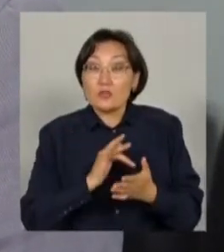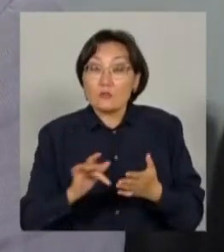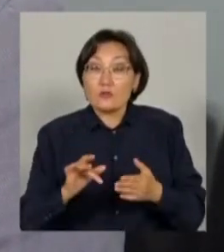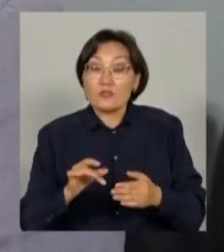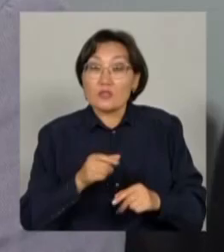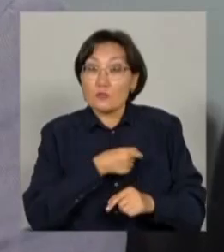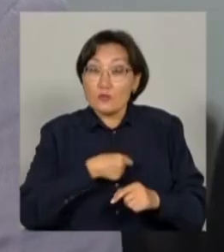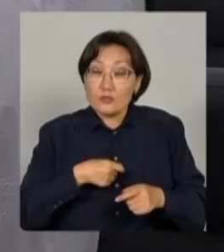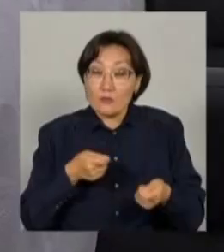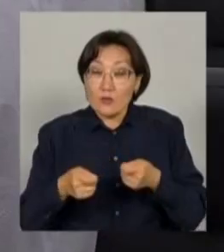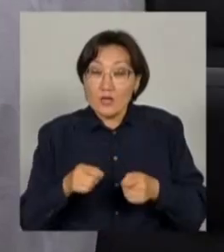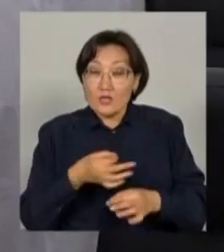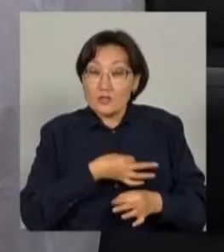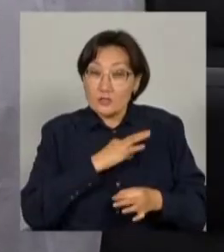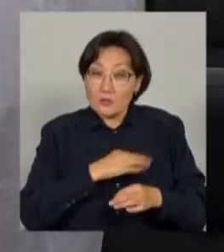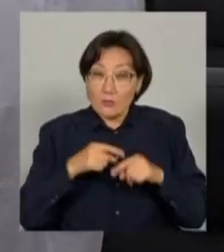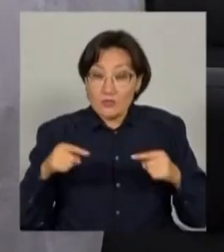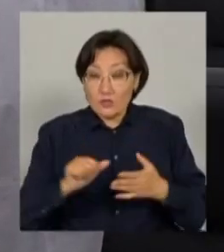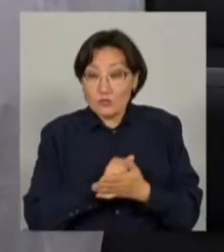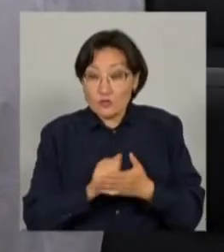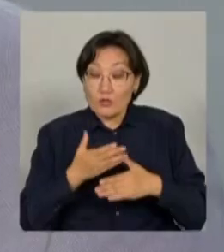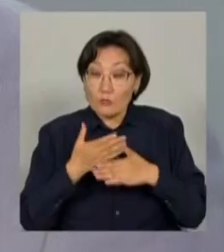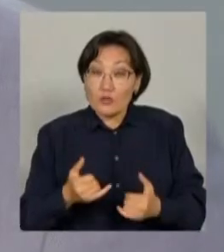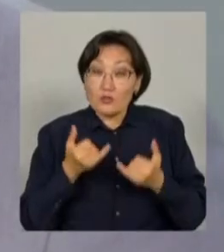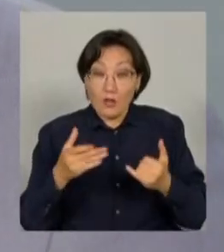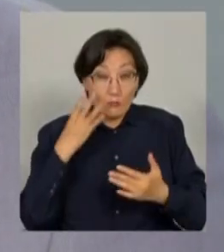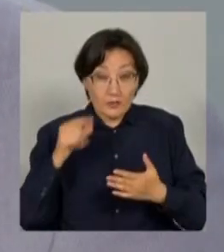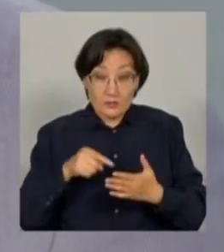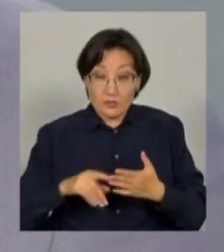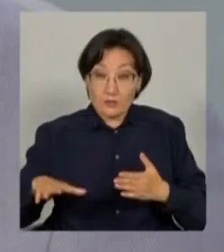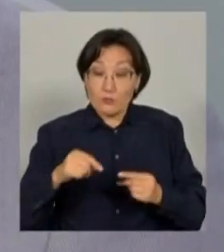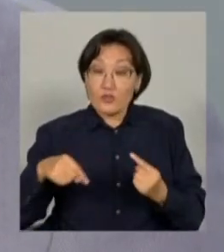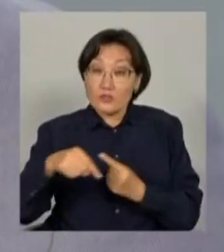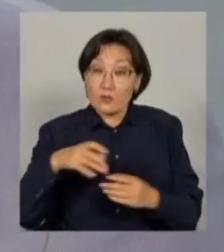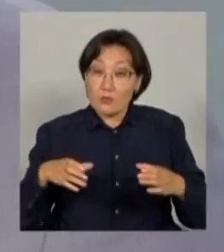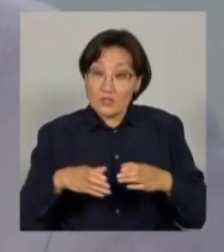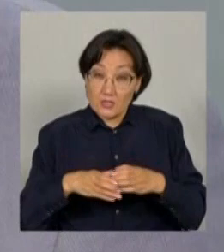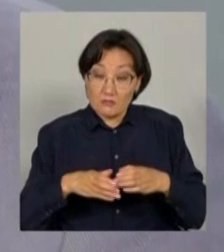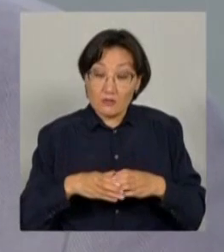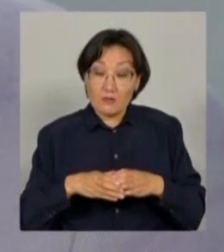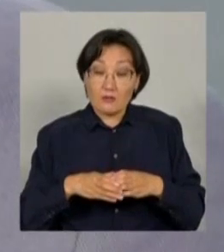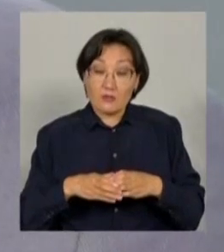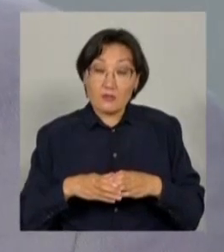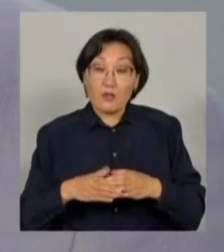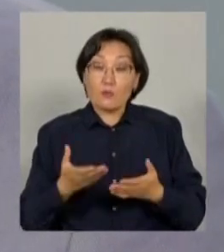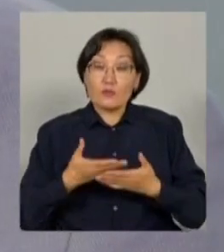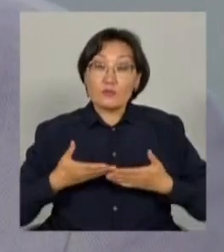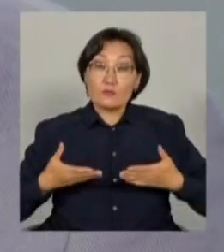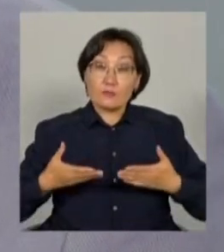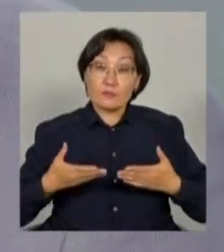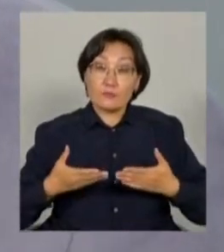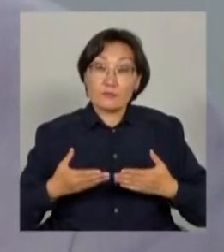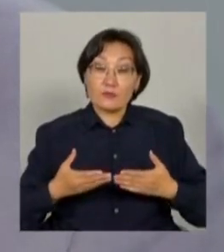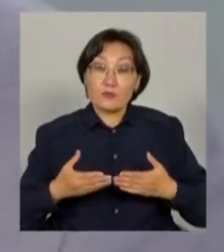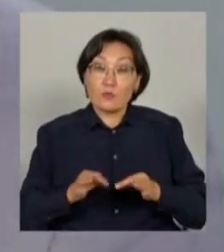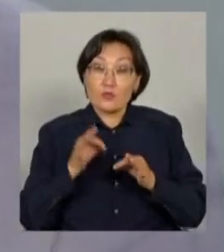маркетинг, заңды түрде басқалық құжаттар көмек көрсетіледі. Алматы қаласы бойынша кәсіпкерлер палатасында бізде